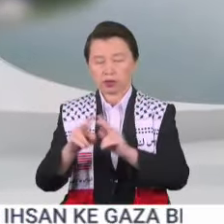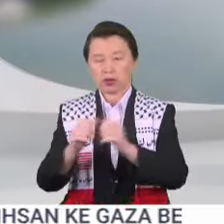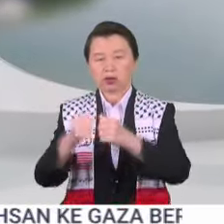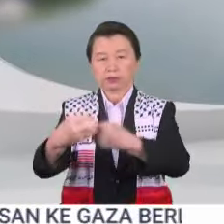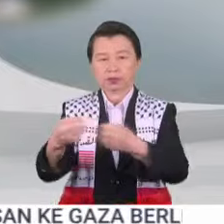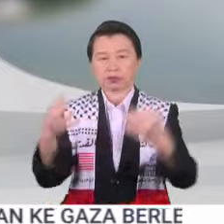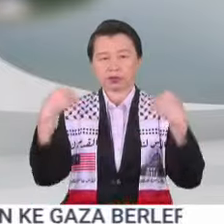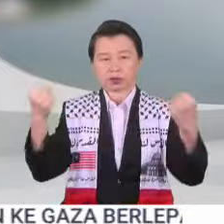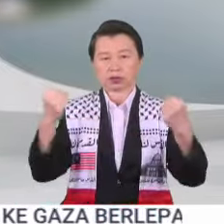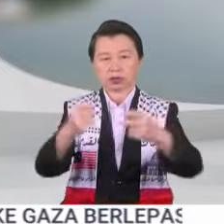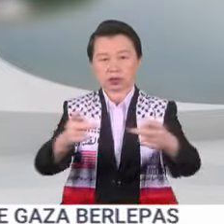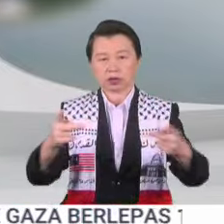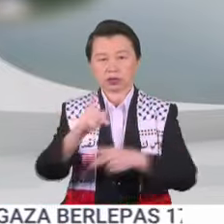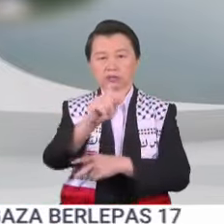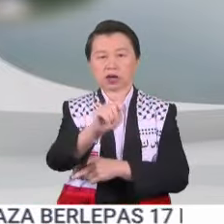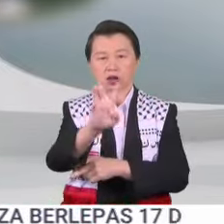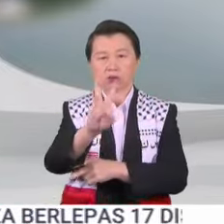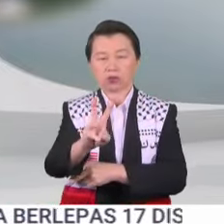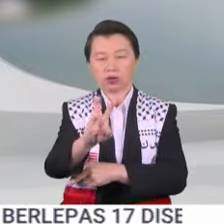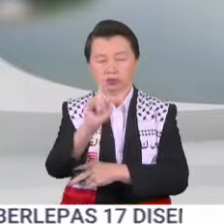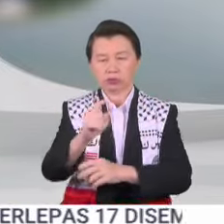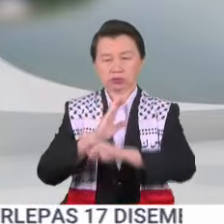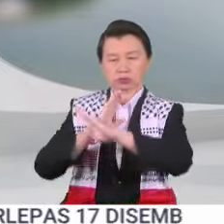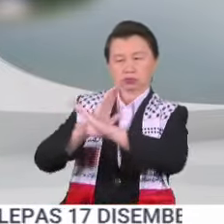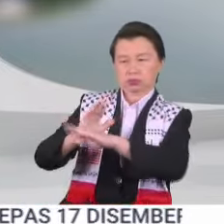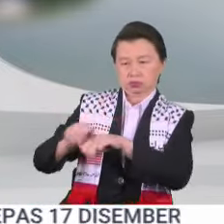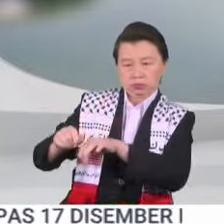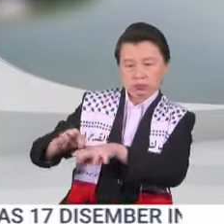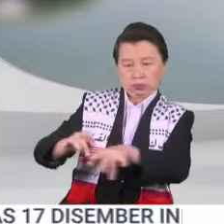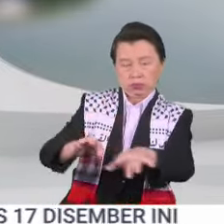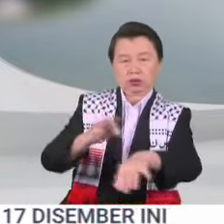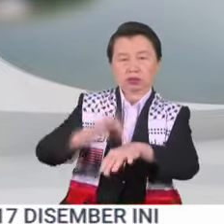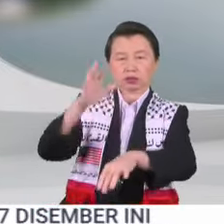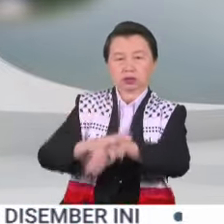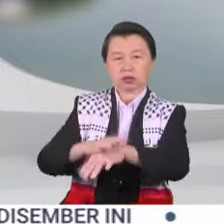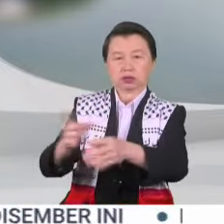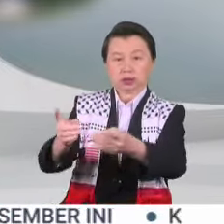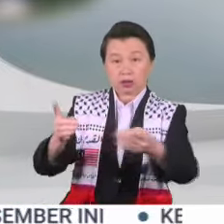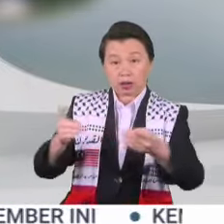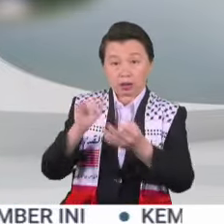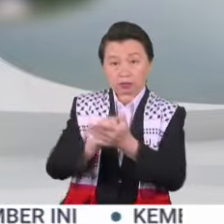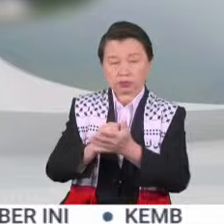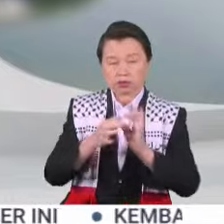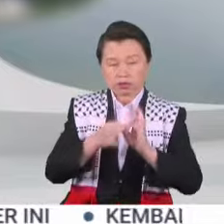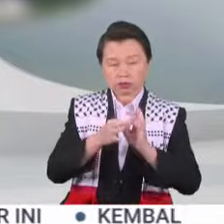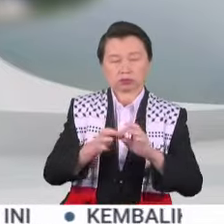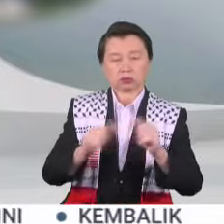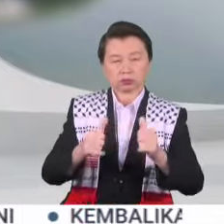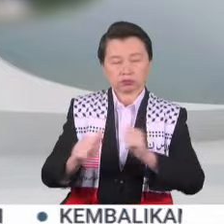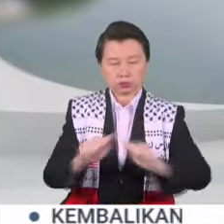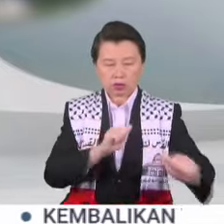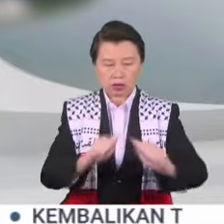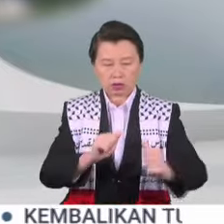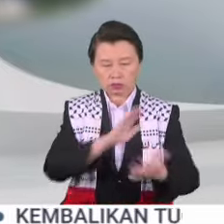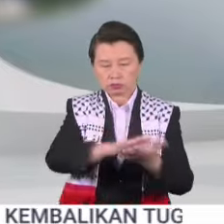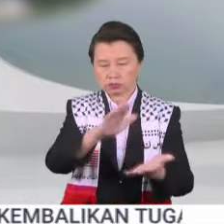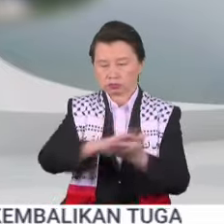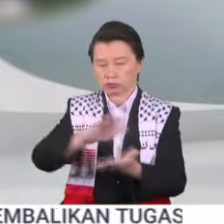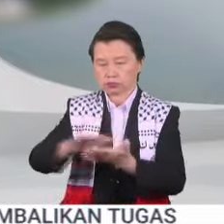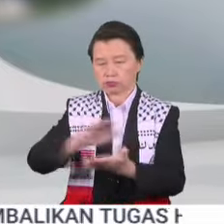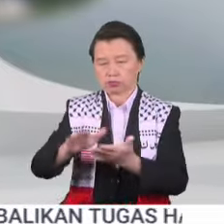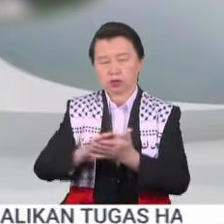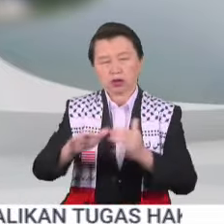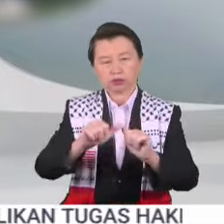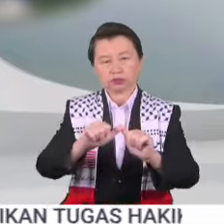pejabat kesihatan kawasan Tawau penting dalam usaha membendung penularan wabak denggi di daerah itu. Kerjasama itu membolehkan aktiviti gotong royong diadakan